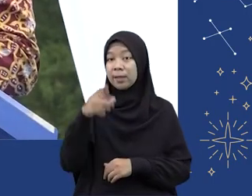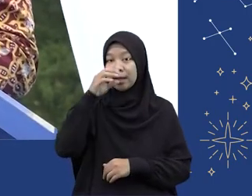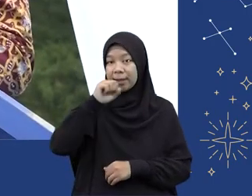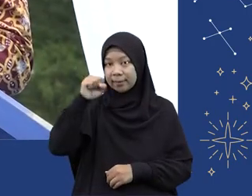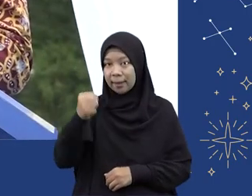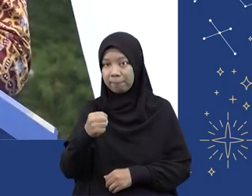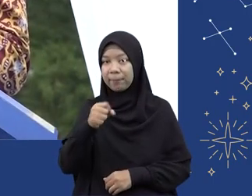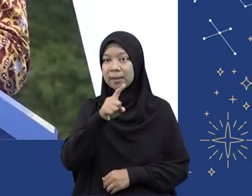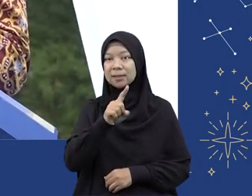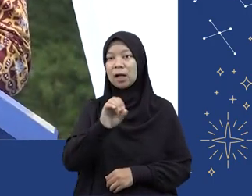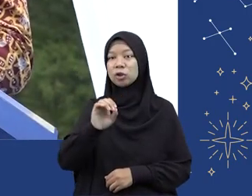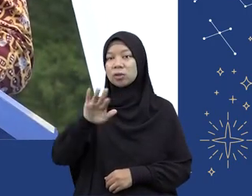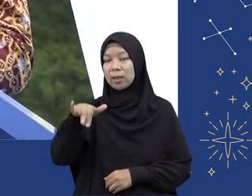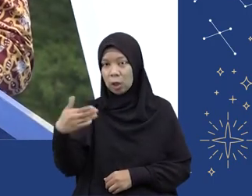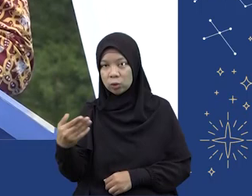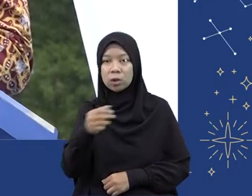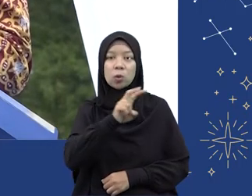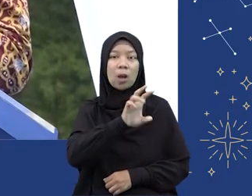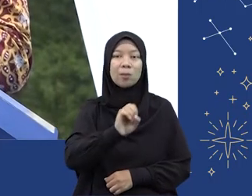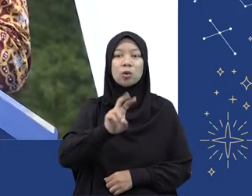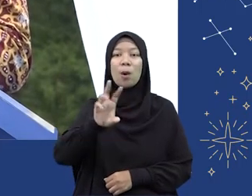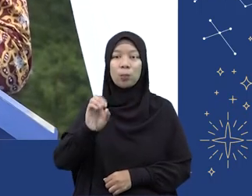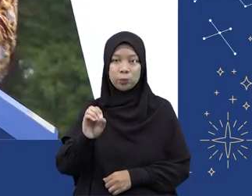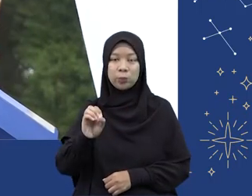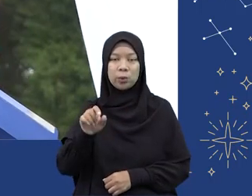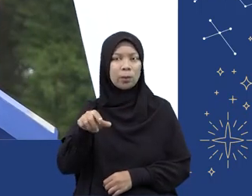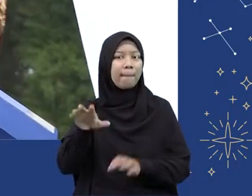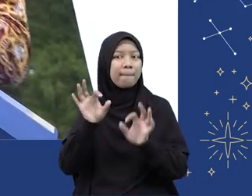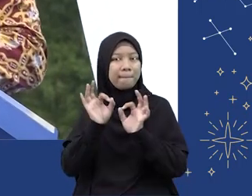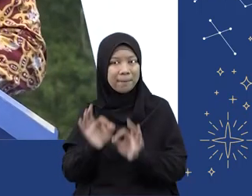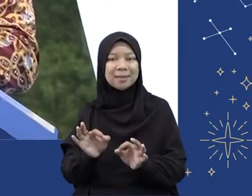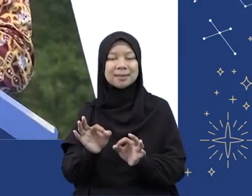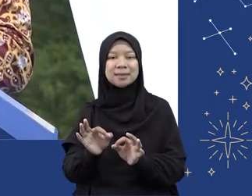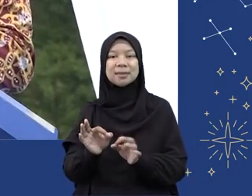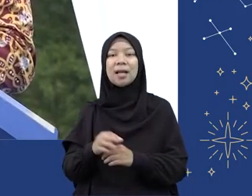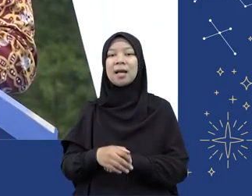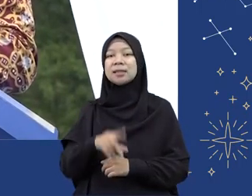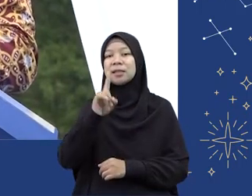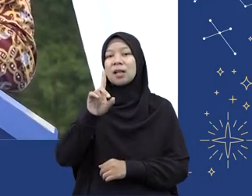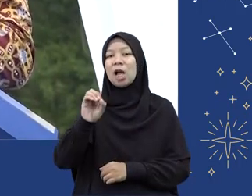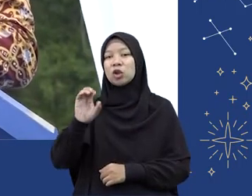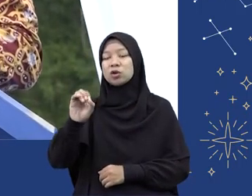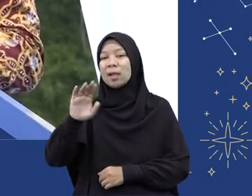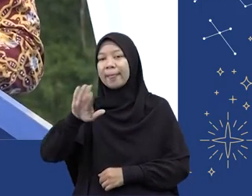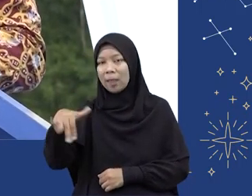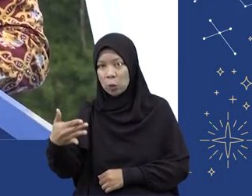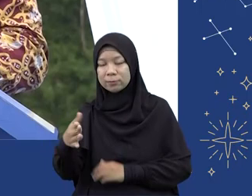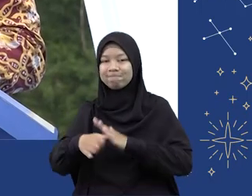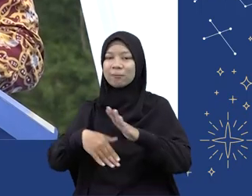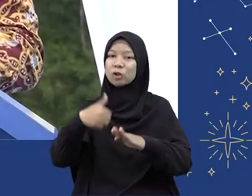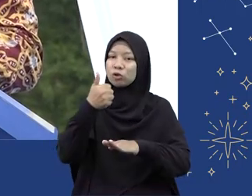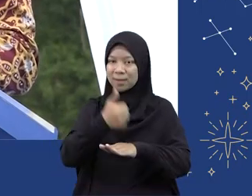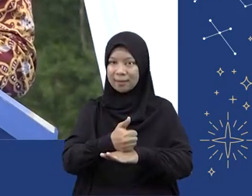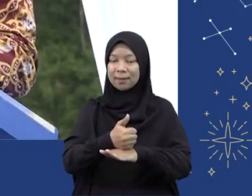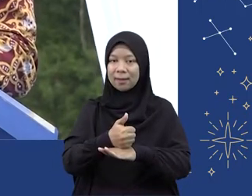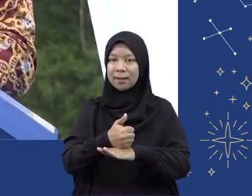100 tahun 2020 bersamaan dengan 100 tahun kantor saya Gedung Sate kami rayakan